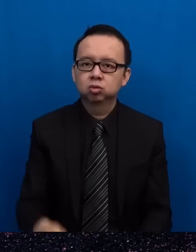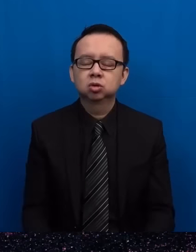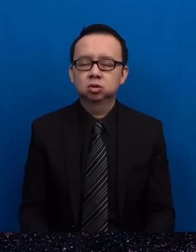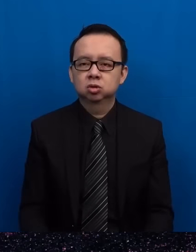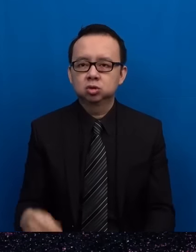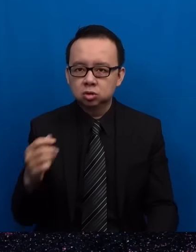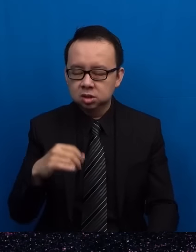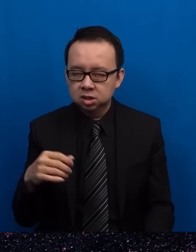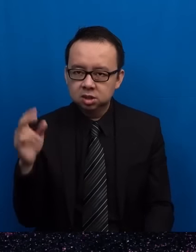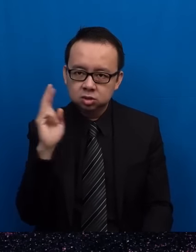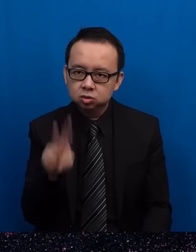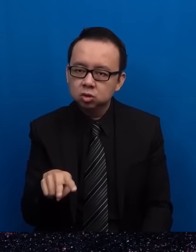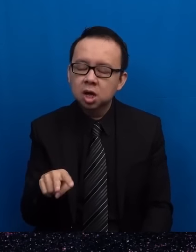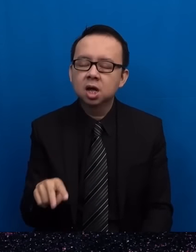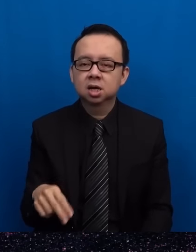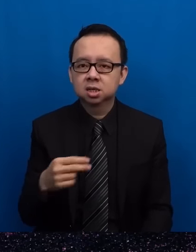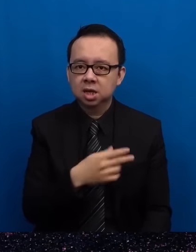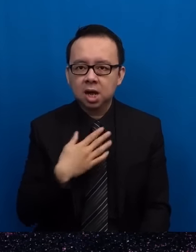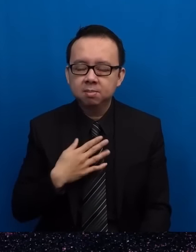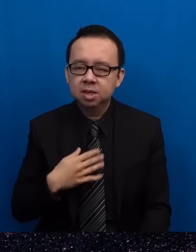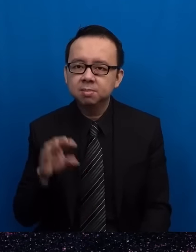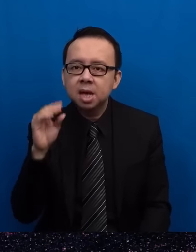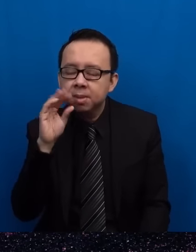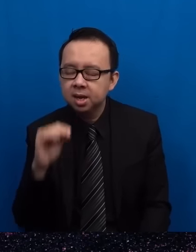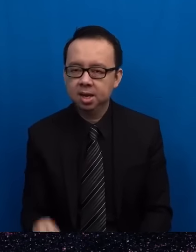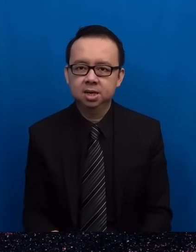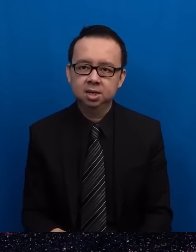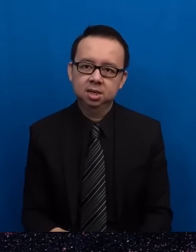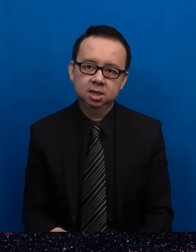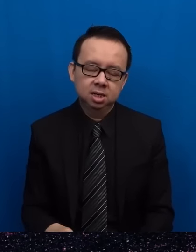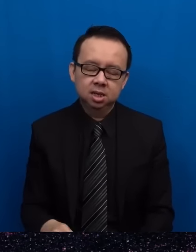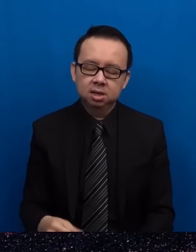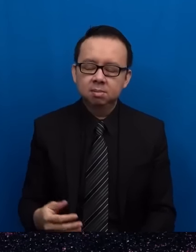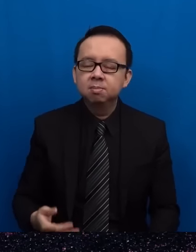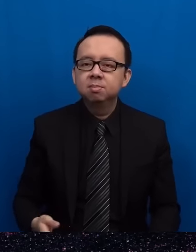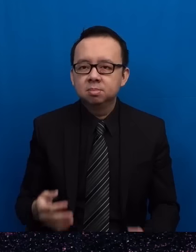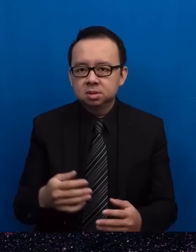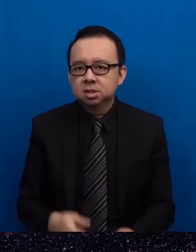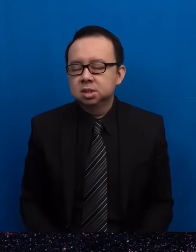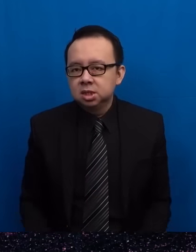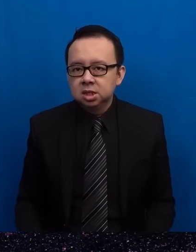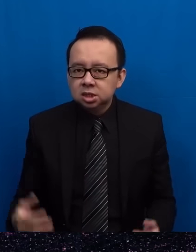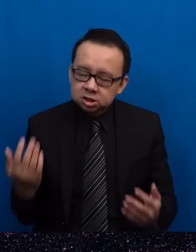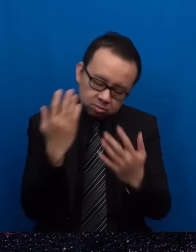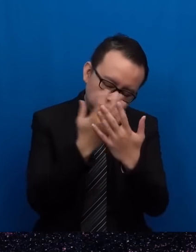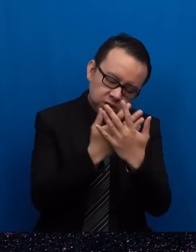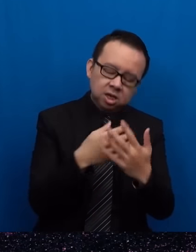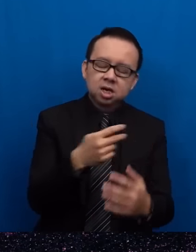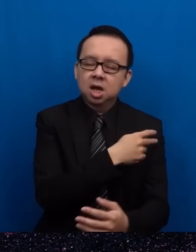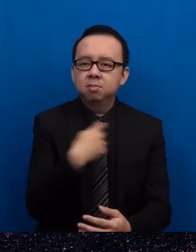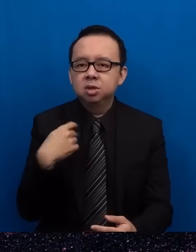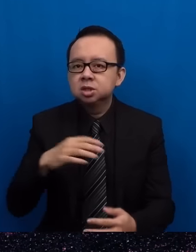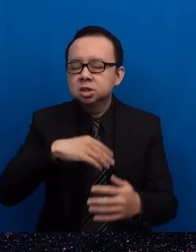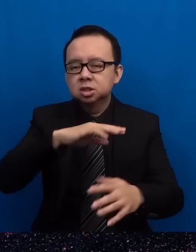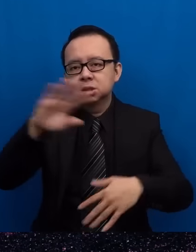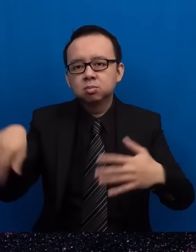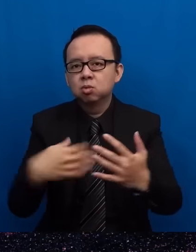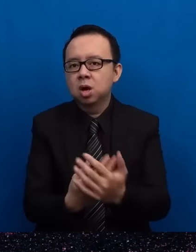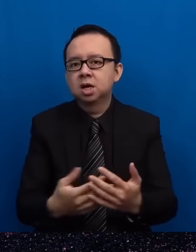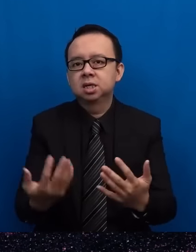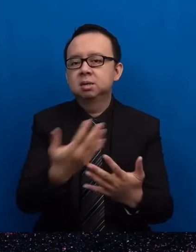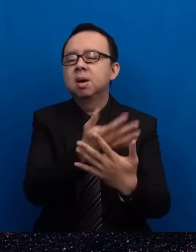menyampaikan. Hamba-Mu juga mau mendengar di dalam hati apa yang hendak Kau katakan. Sembunyikan kami semua di balik salib Tuhan